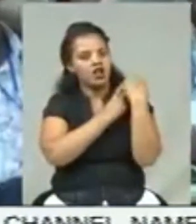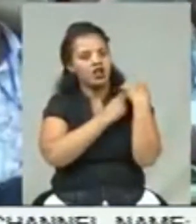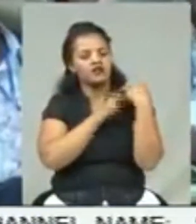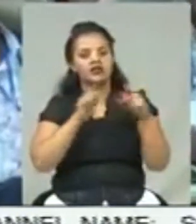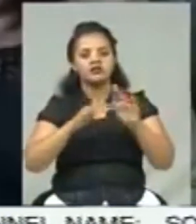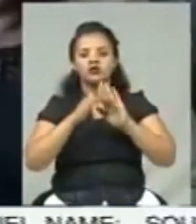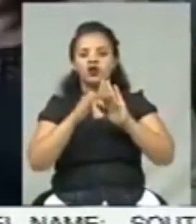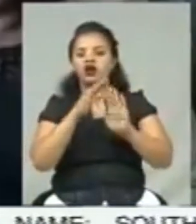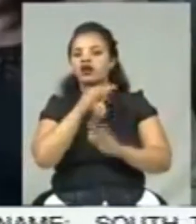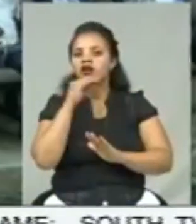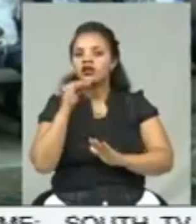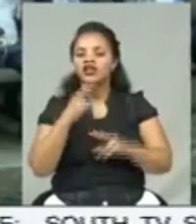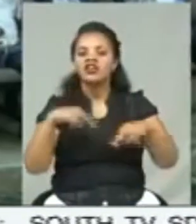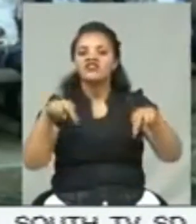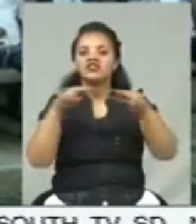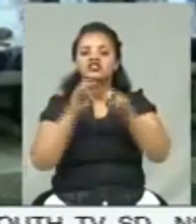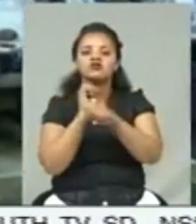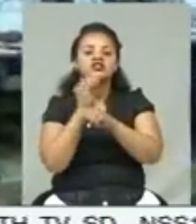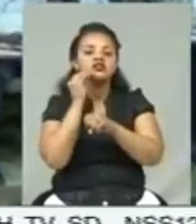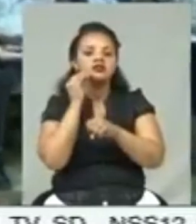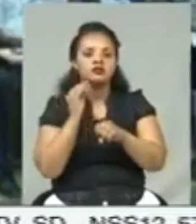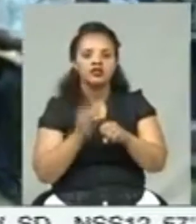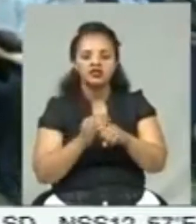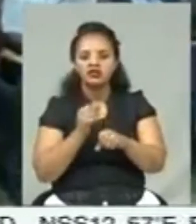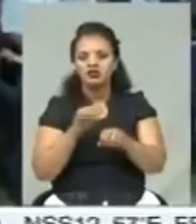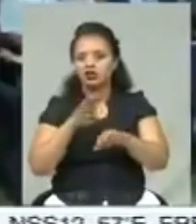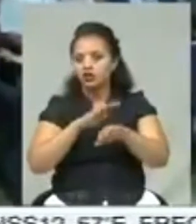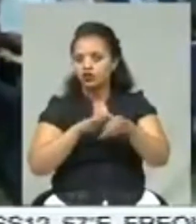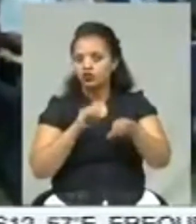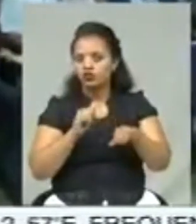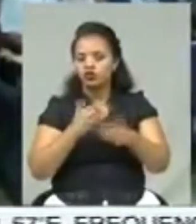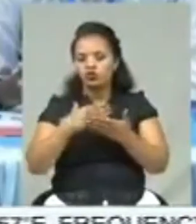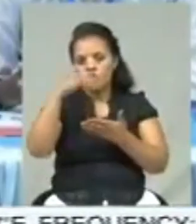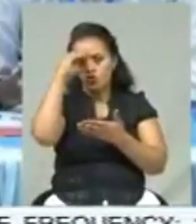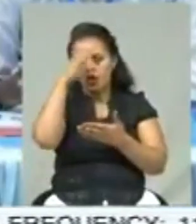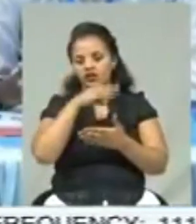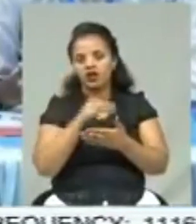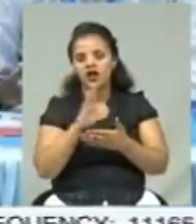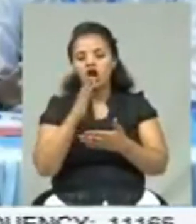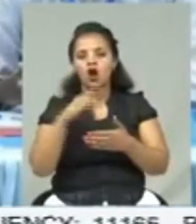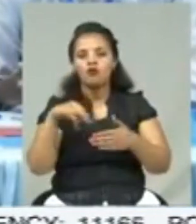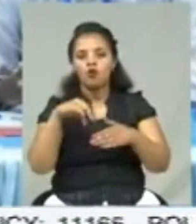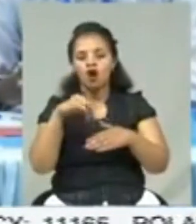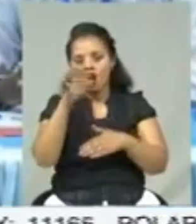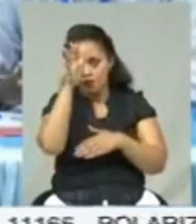የህዝብ ተወካዮችና የፌዴሬሽን ምክር ቤት የዘርፉ ተጠሪዎች፣ ምሁራንና የጋሞ አባቶች ተሳትፈዋል።